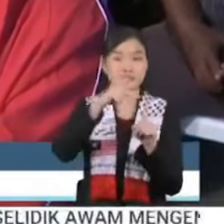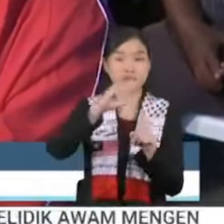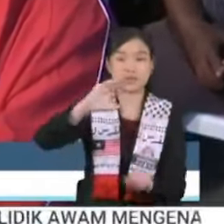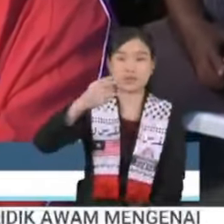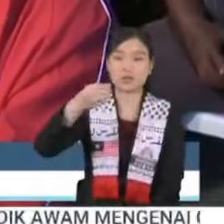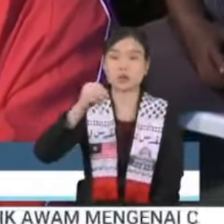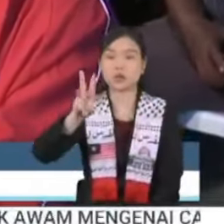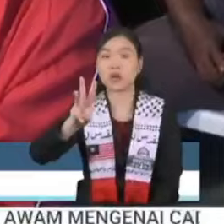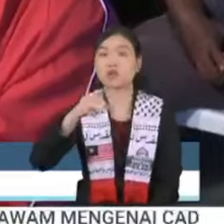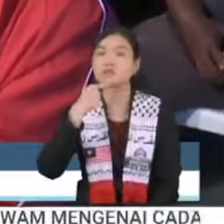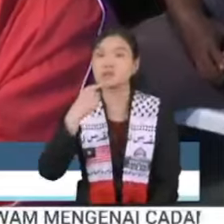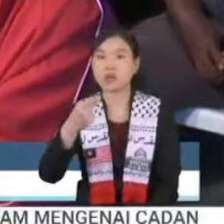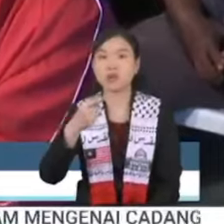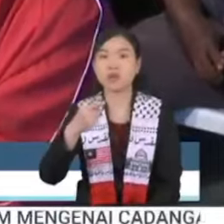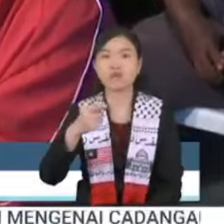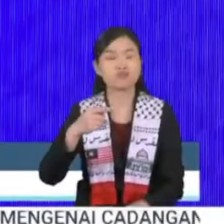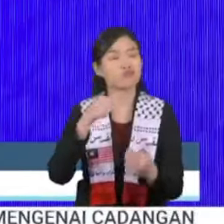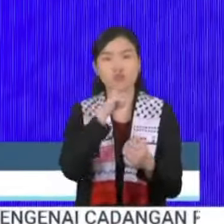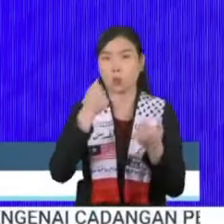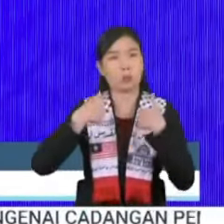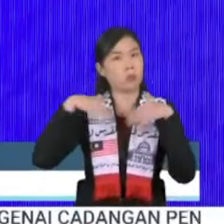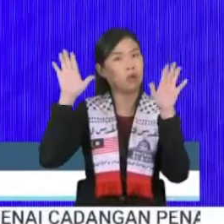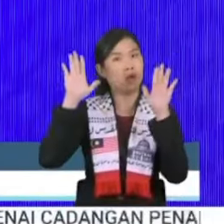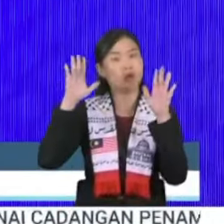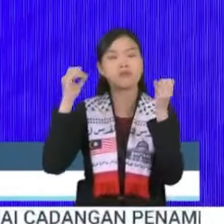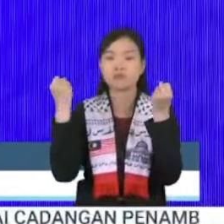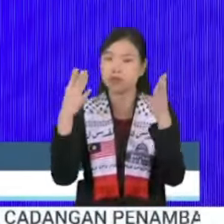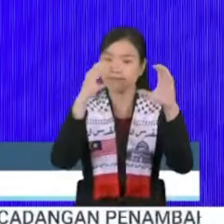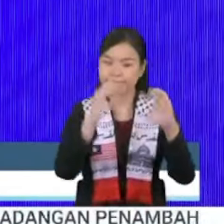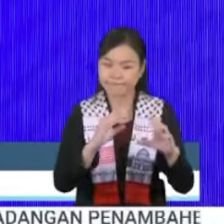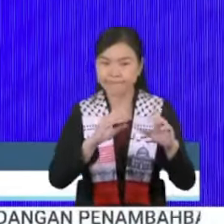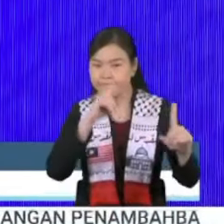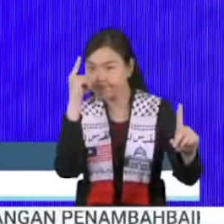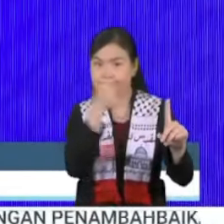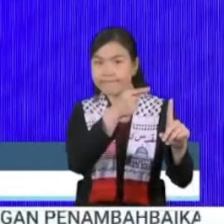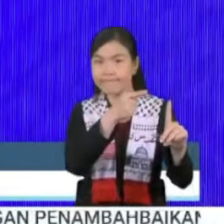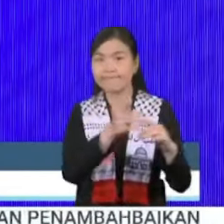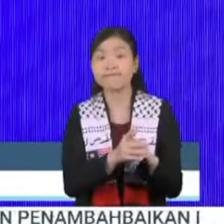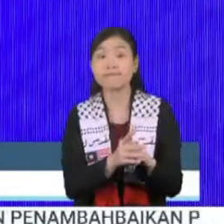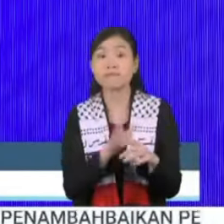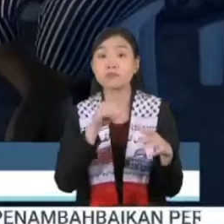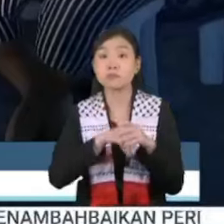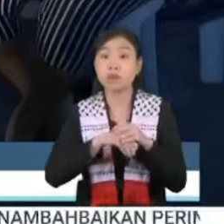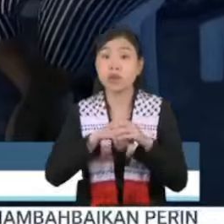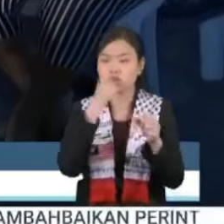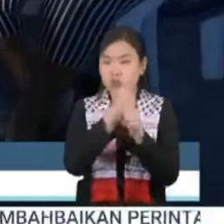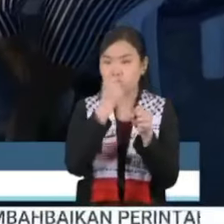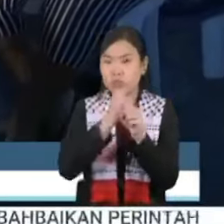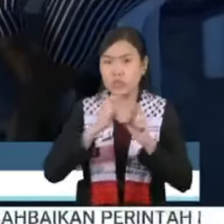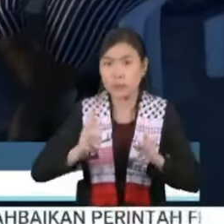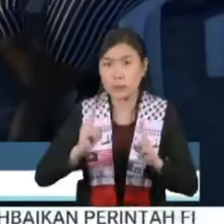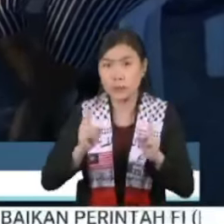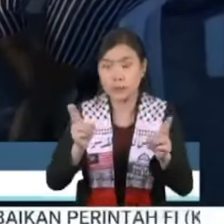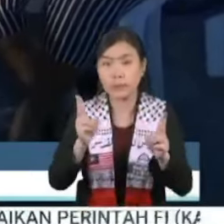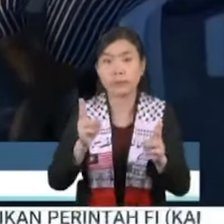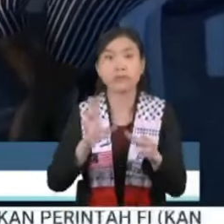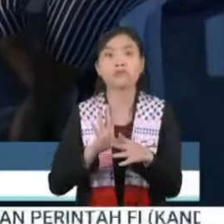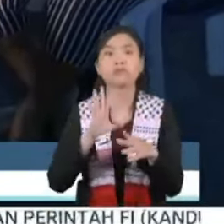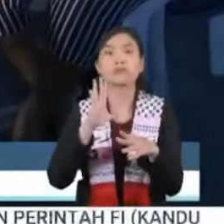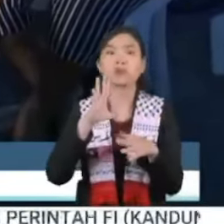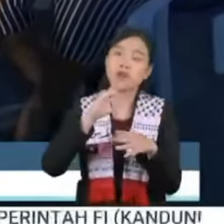tidak lepas tangan. Pelbagai inisiatif telah dilaksana ke arah itu. Ini termasuk beberapa kerja kecemasan dan projek